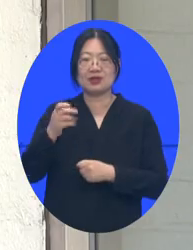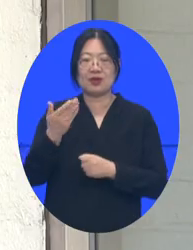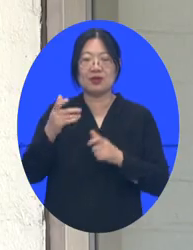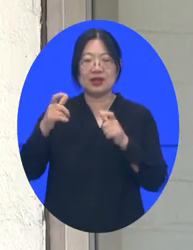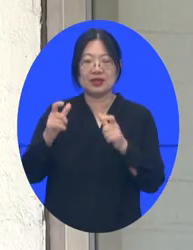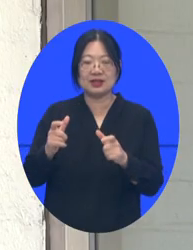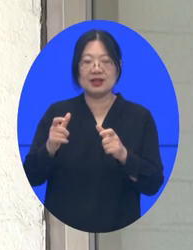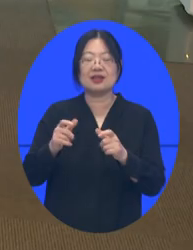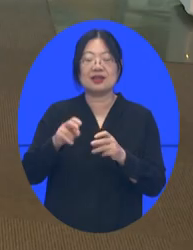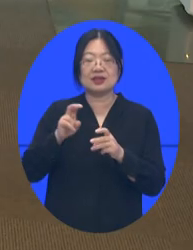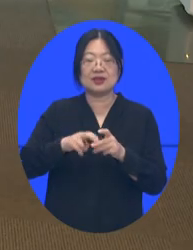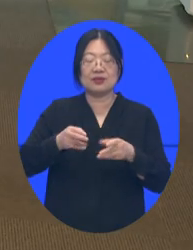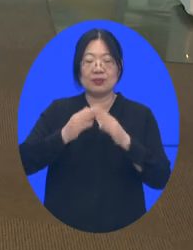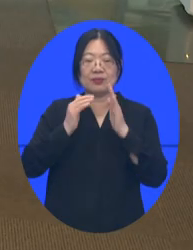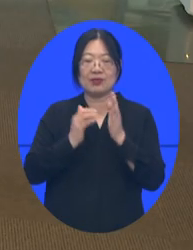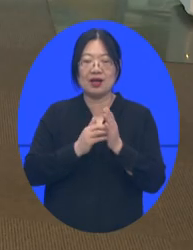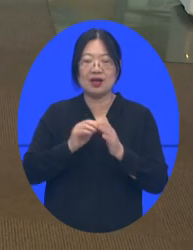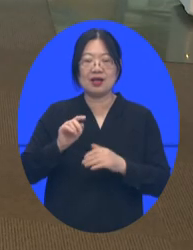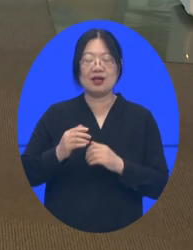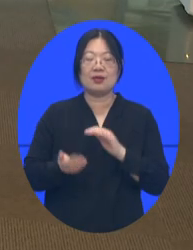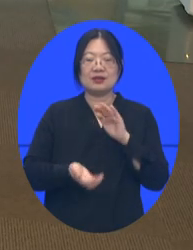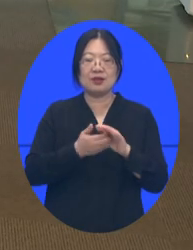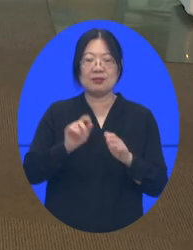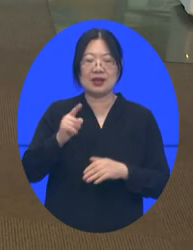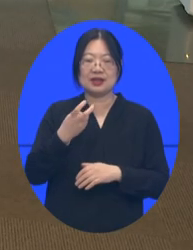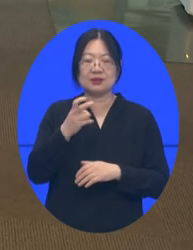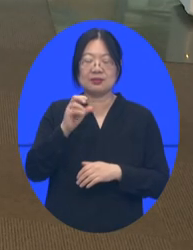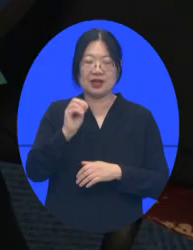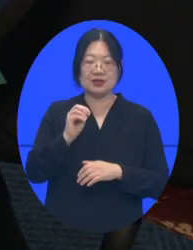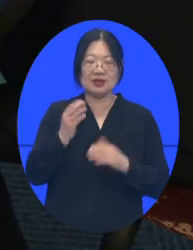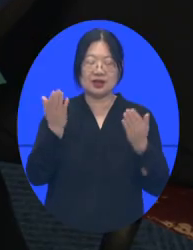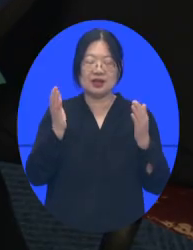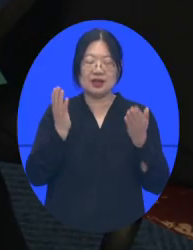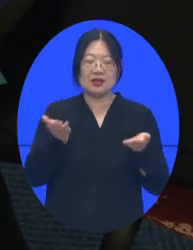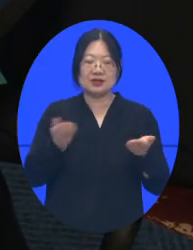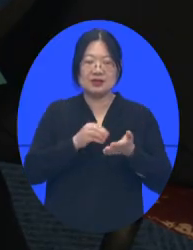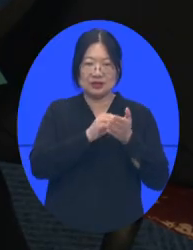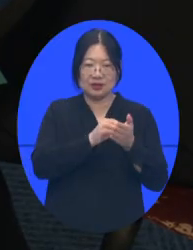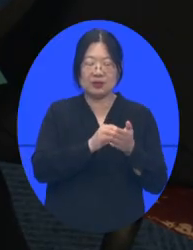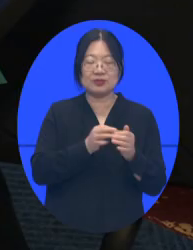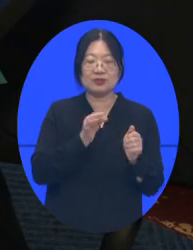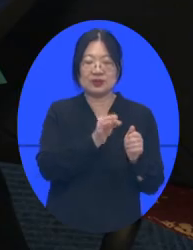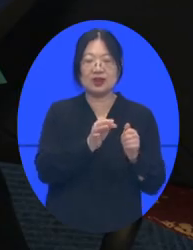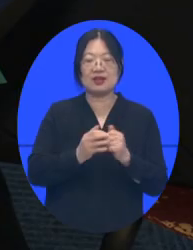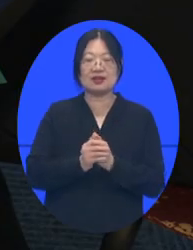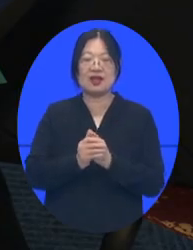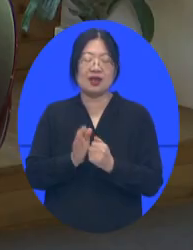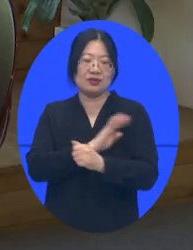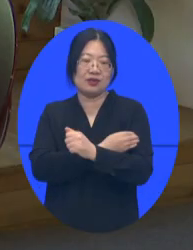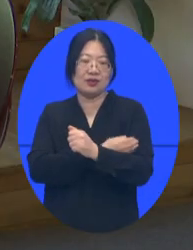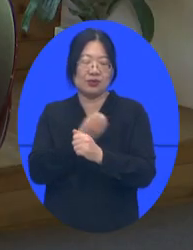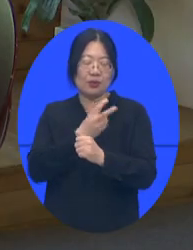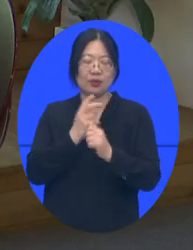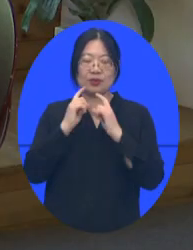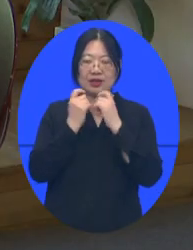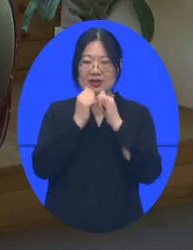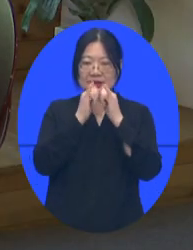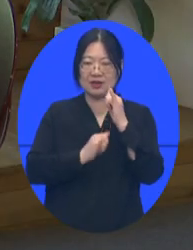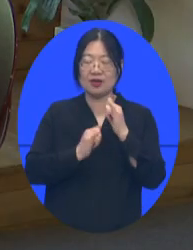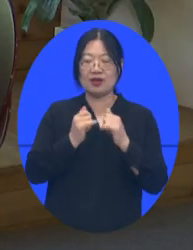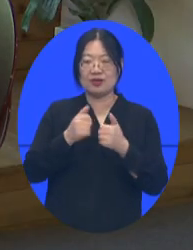29개 세일센터를 운영. 최대 120만 원의 취업 지원금부터 취업 역량 진단과 교육, 이력서 컨설팅 등